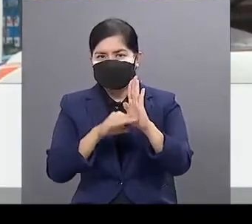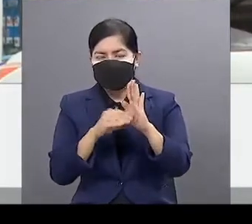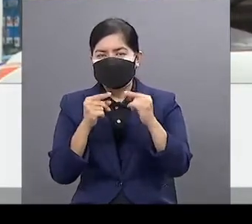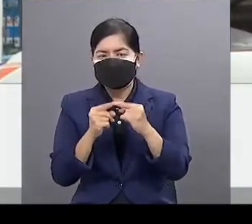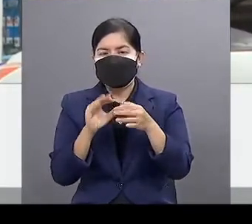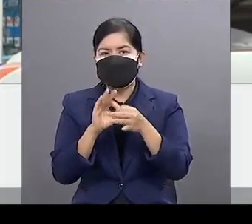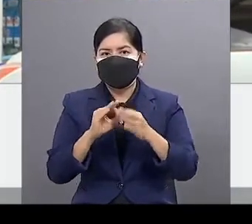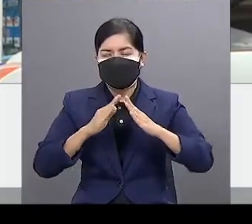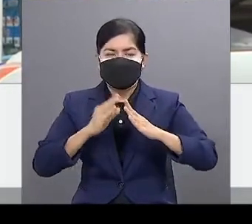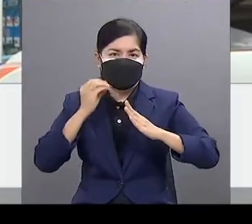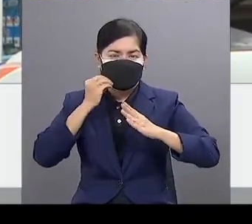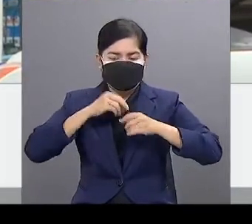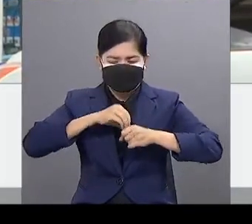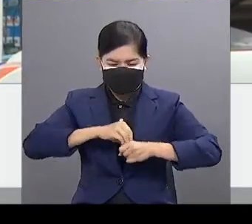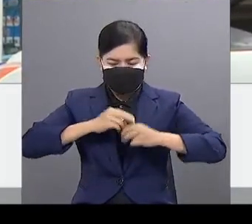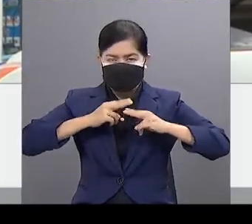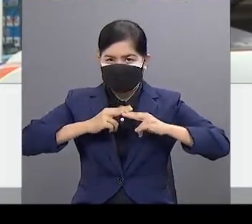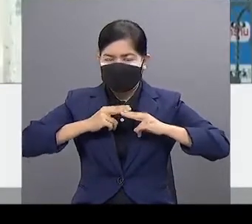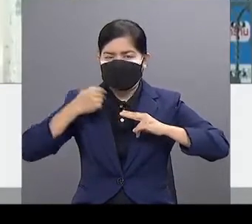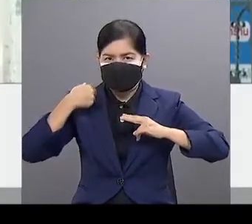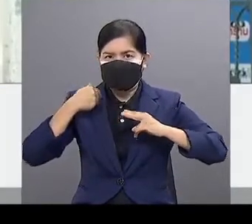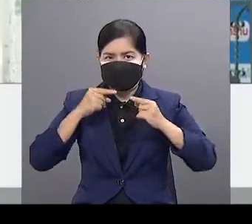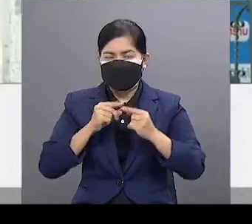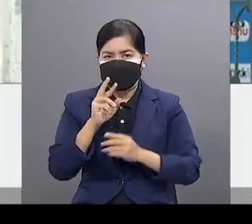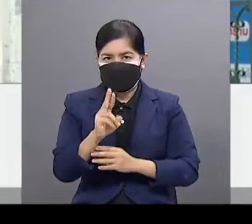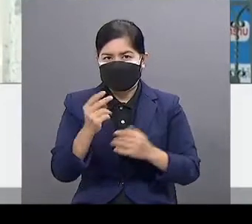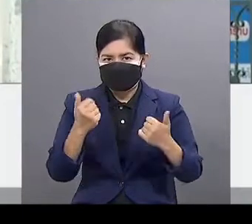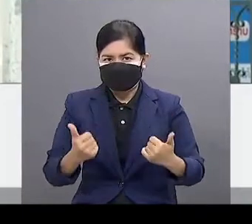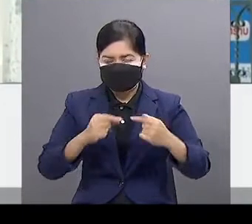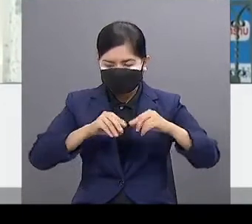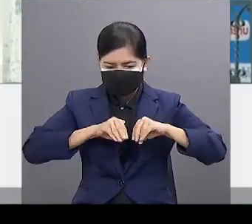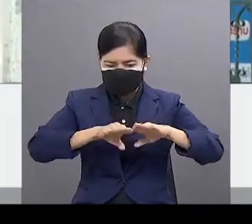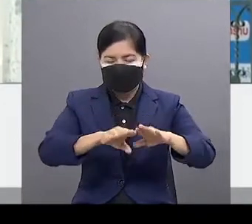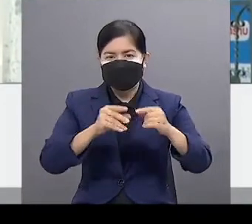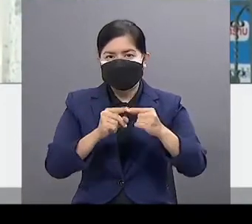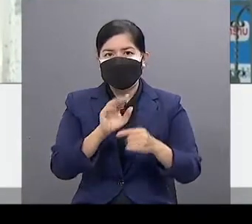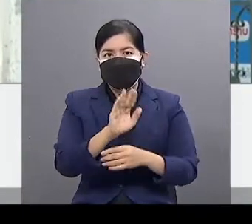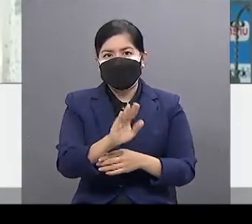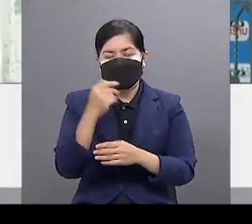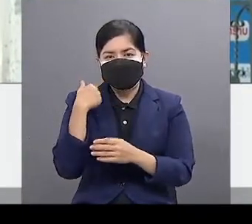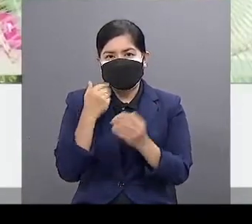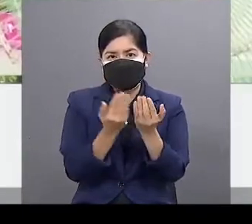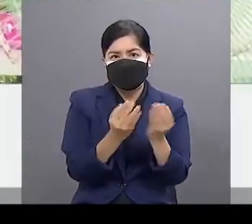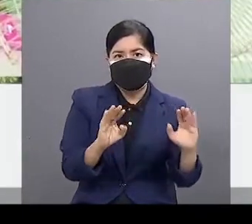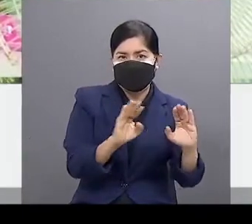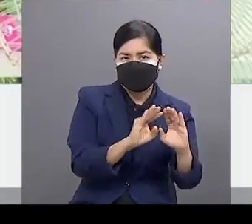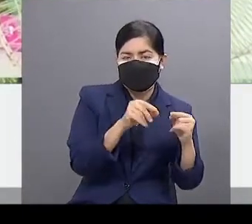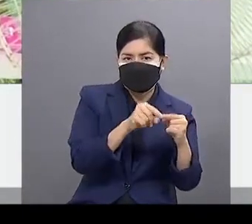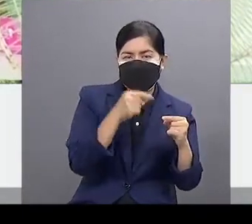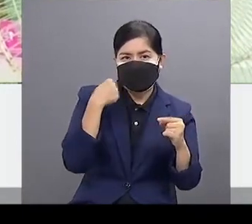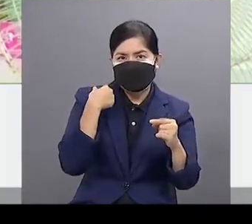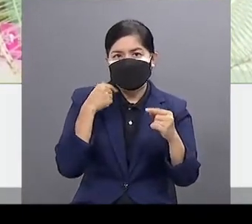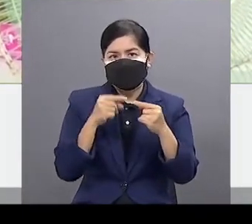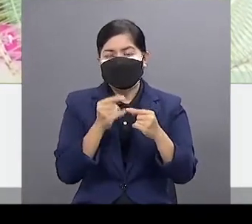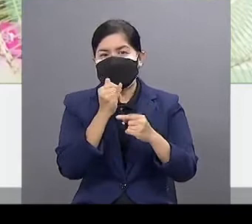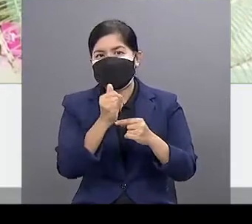สถานการณ์การแพร่ระบาดของเชื้อโควิชสิบเก้าในปัจจุบันส่วนใหญ่เป็นการสัมผัสในครอบครัวหรือสถานที่ที่ไม่เหมาะสมจะเป็นสถานที่กับ